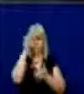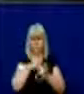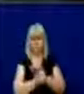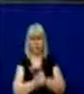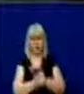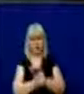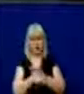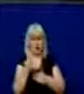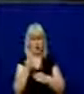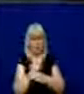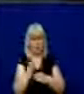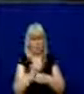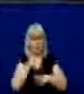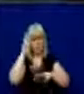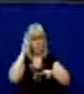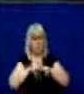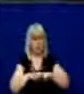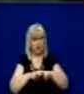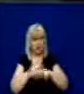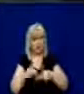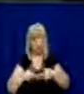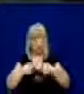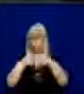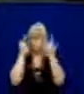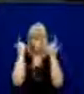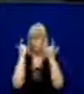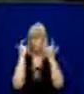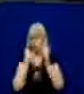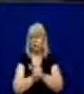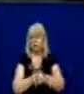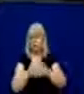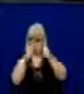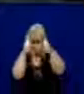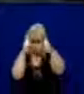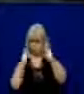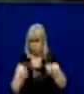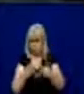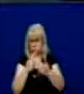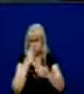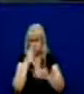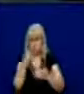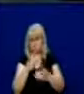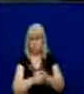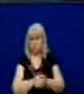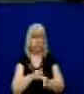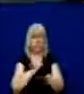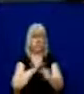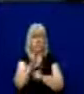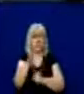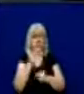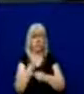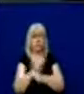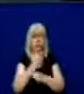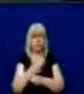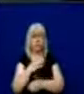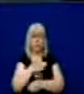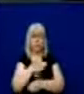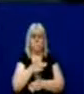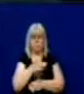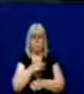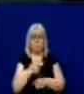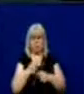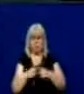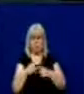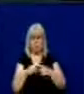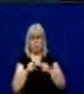shpallis pavarësis, veprimet e ti qartazi dhe publikisht janë shprejur kunder shtetit tonë. Në një